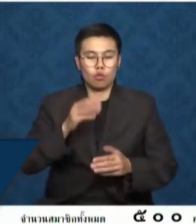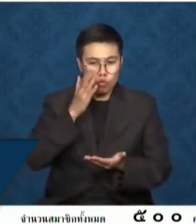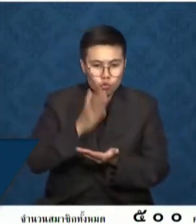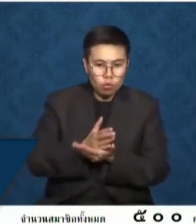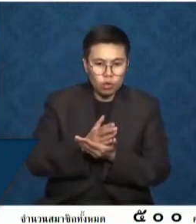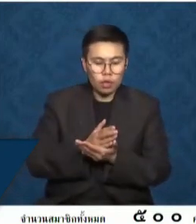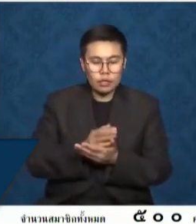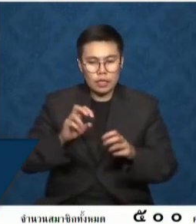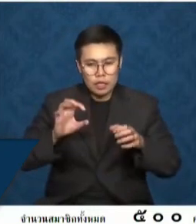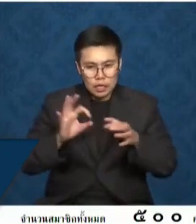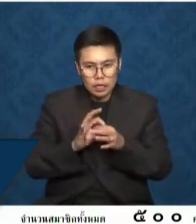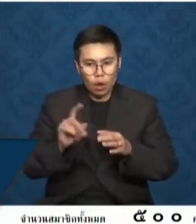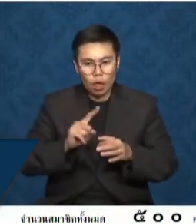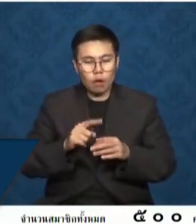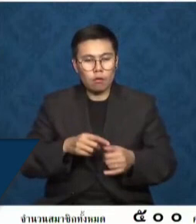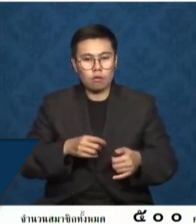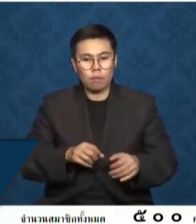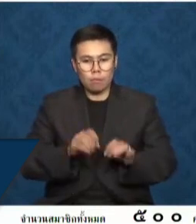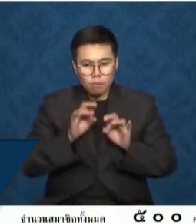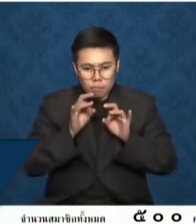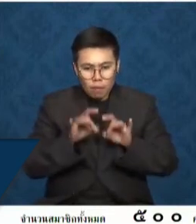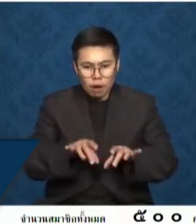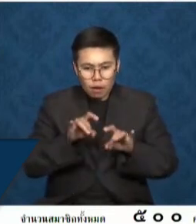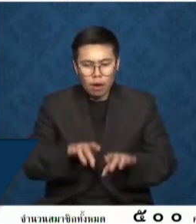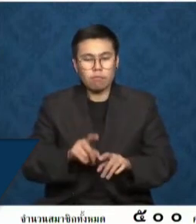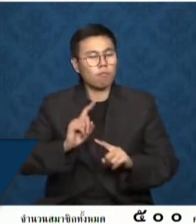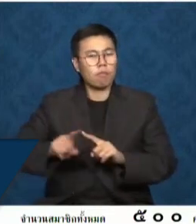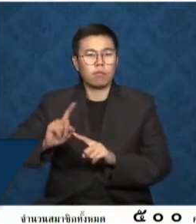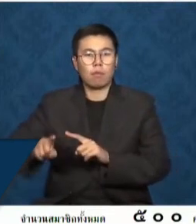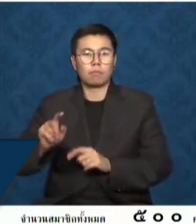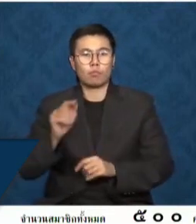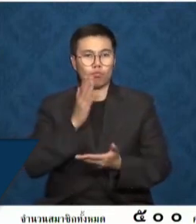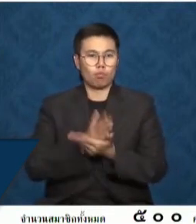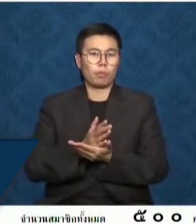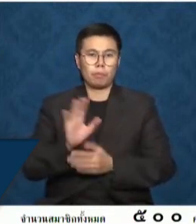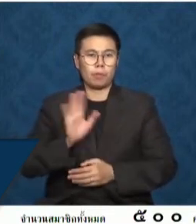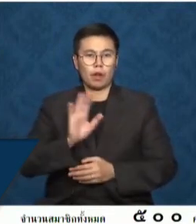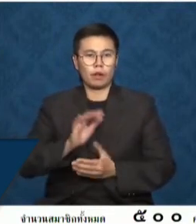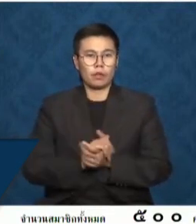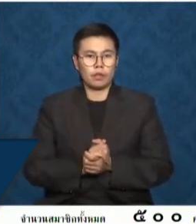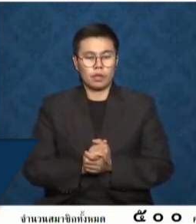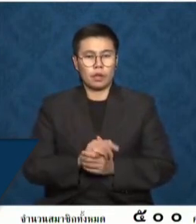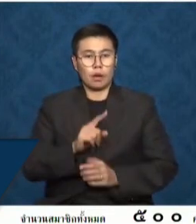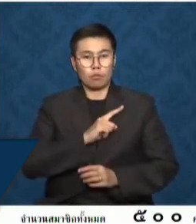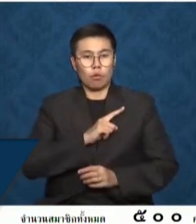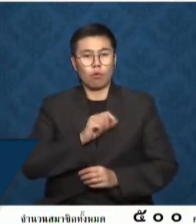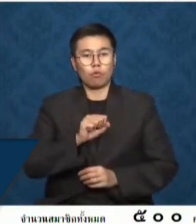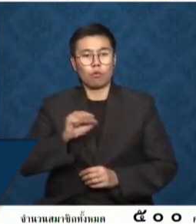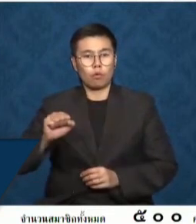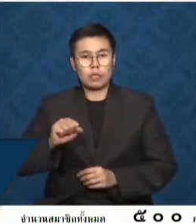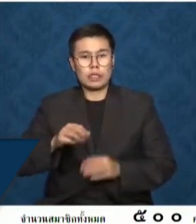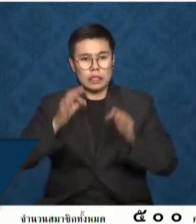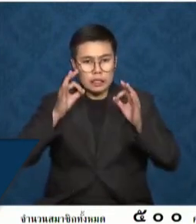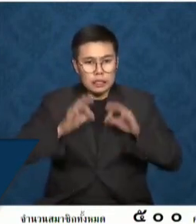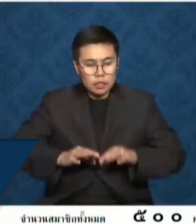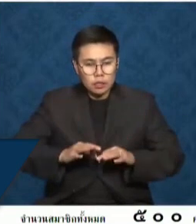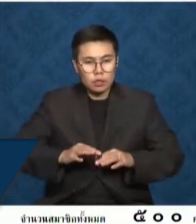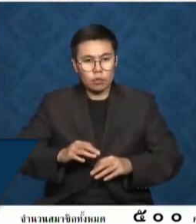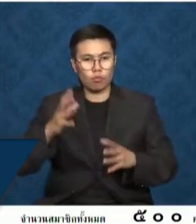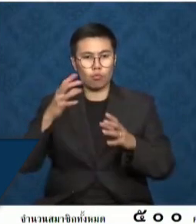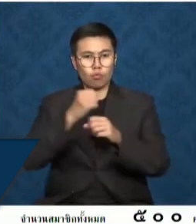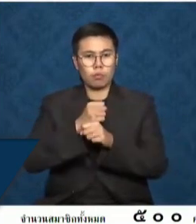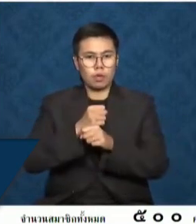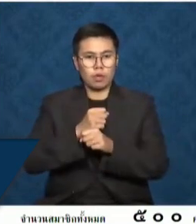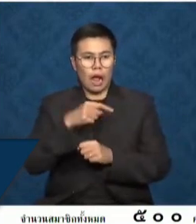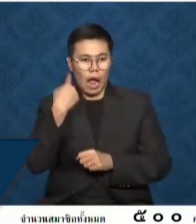การใช้ความรุนแรงในทุกรูปแบบหน้าที่ของผู้แทนราษฎรไม่ใช่การพิพากษาตัดสินด่วนสรุปหรือ